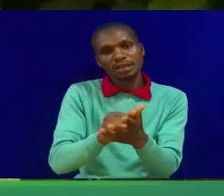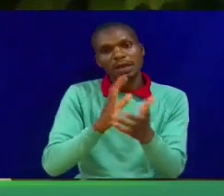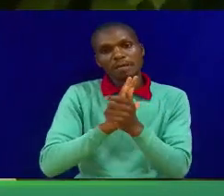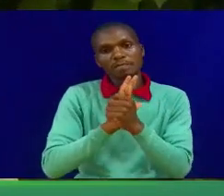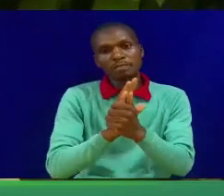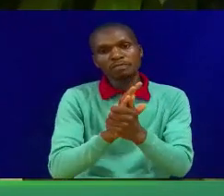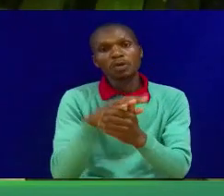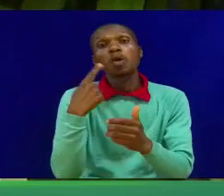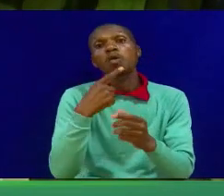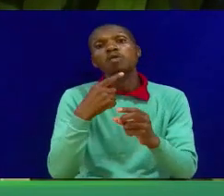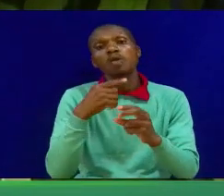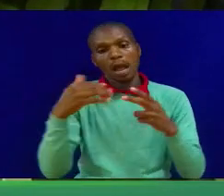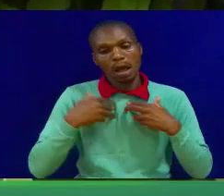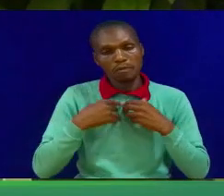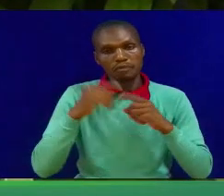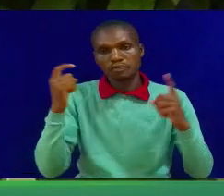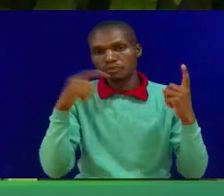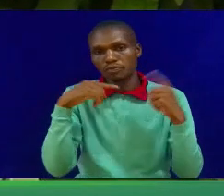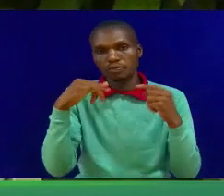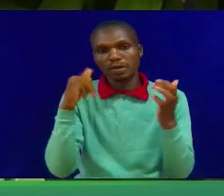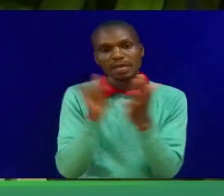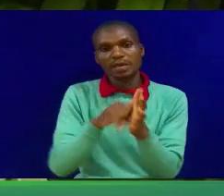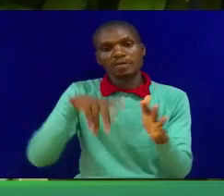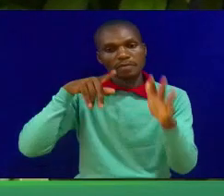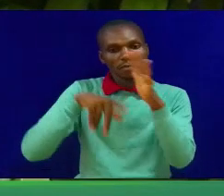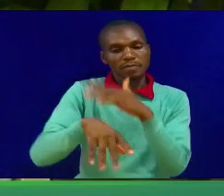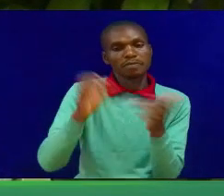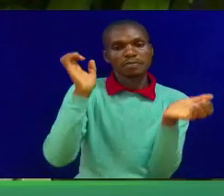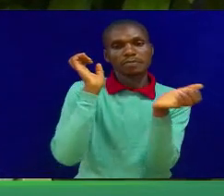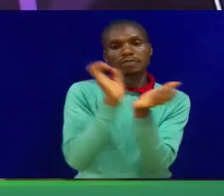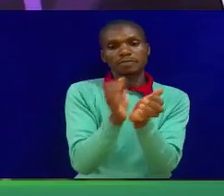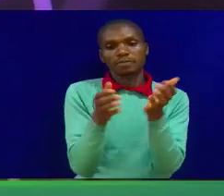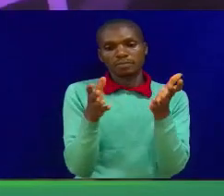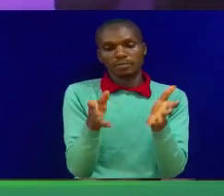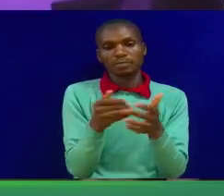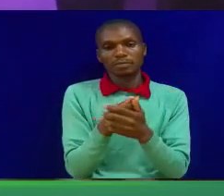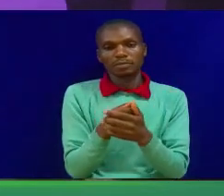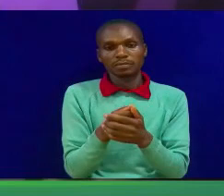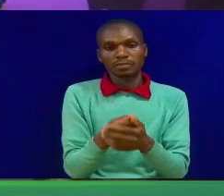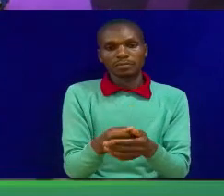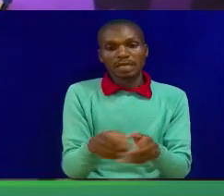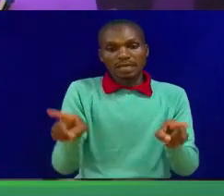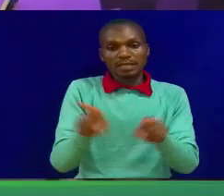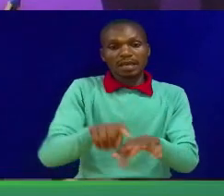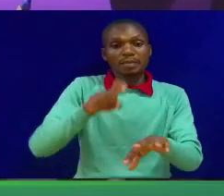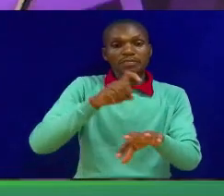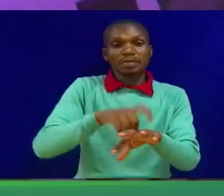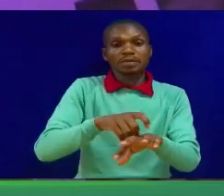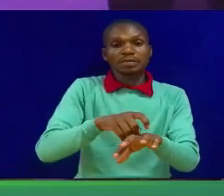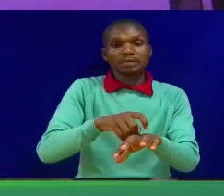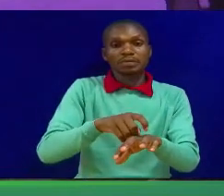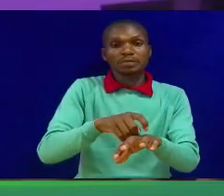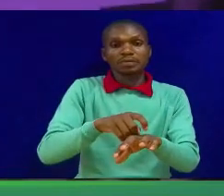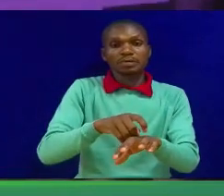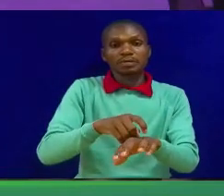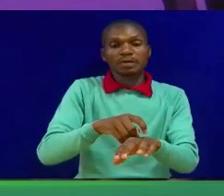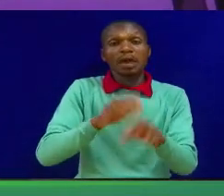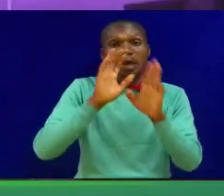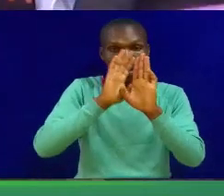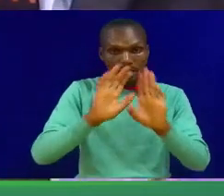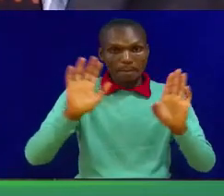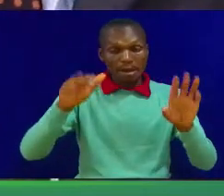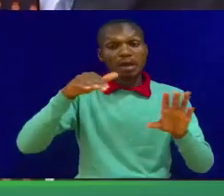chingwa na jikuturwa ni marembe ngori rubale egetambukero egetindi inga kiechi chiyoburwa nerwe birogo ase county yaito